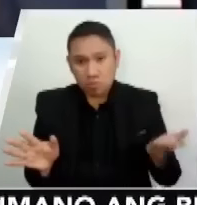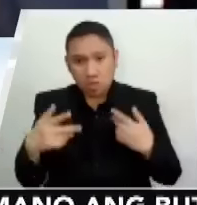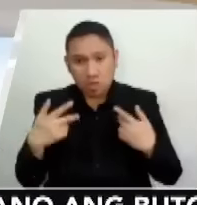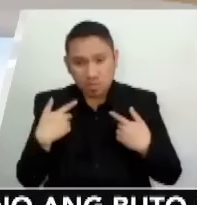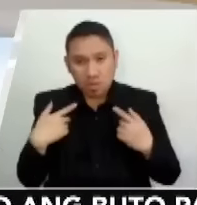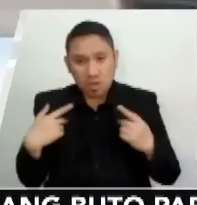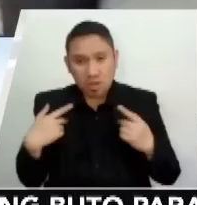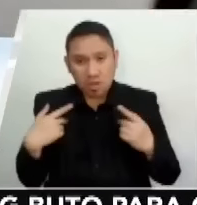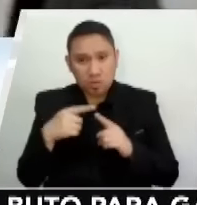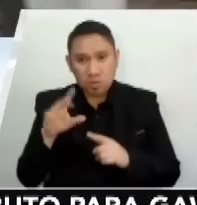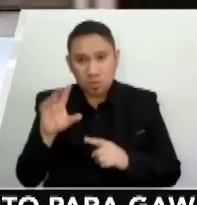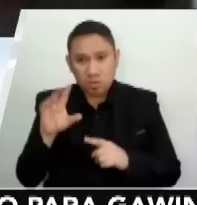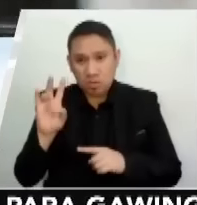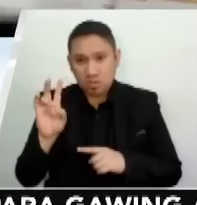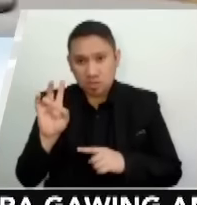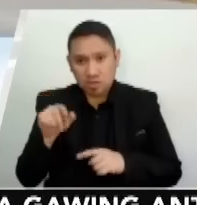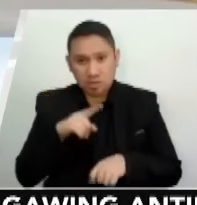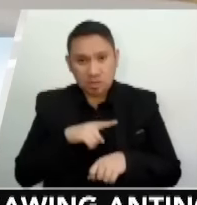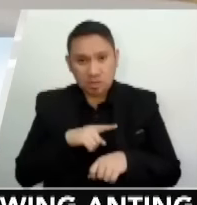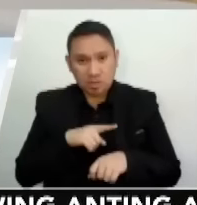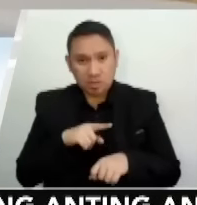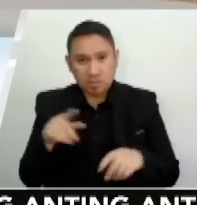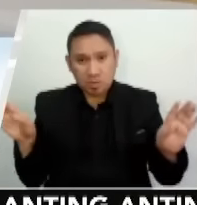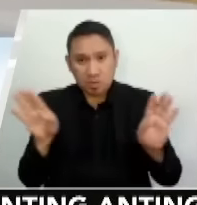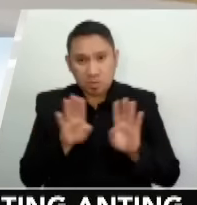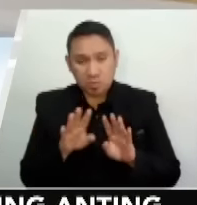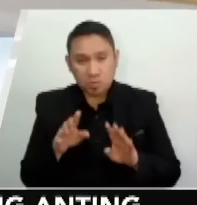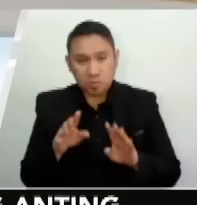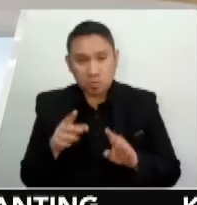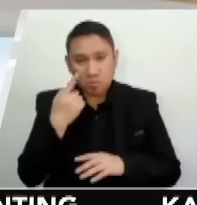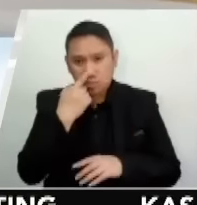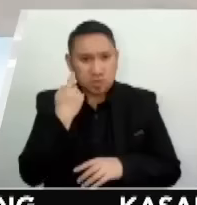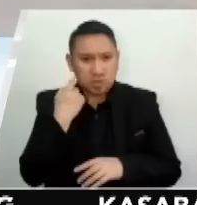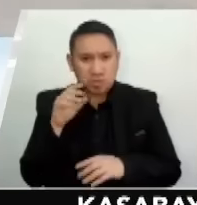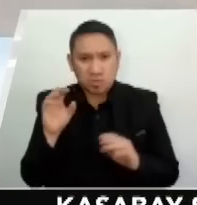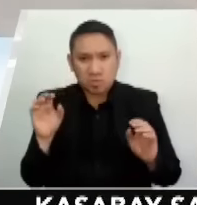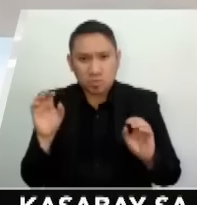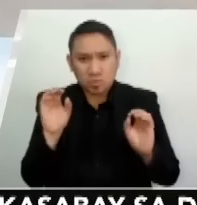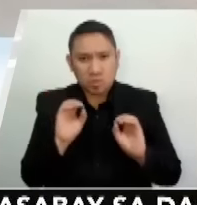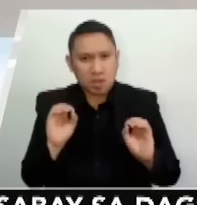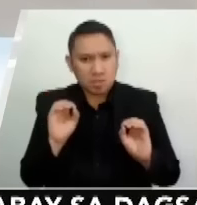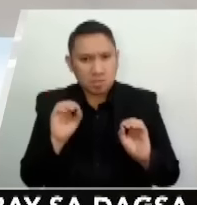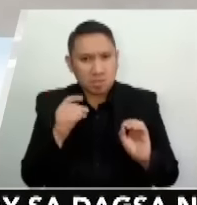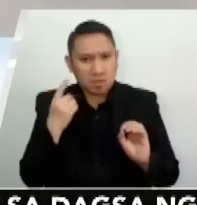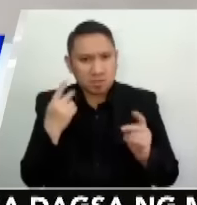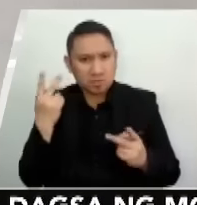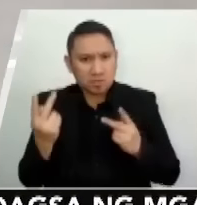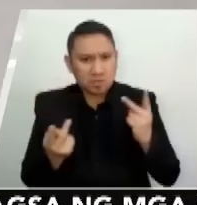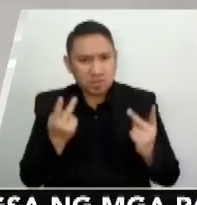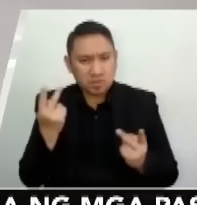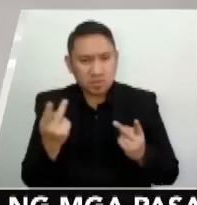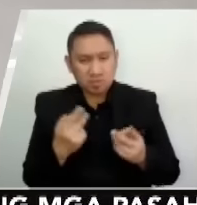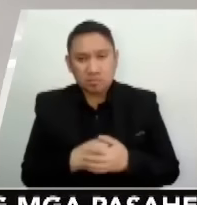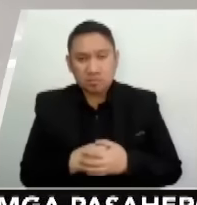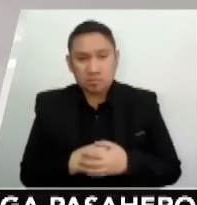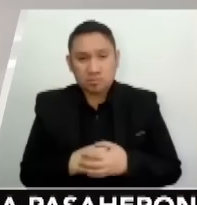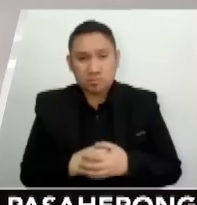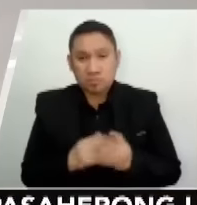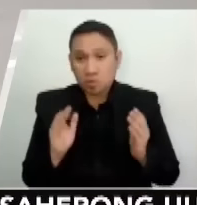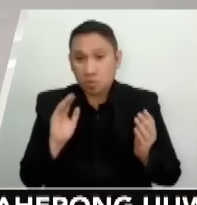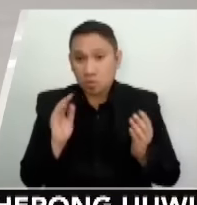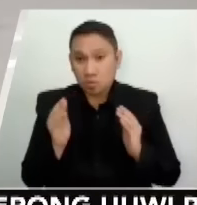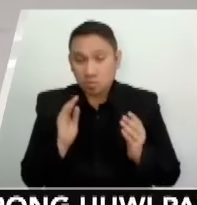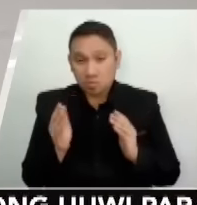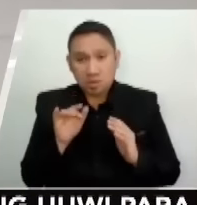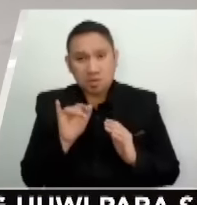closing time. Pero hanggang kanina, wala pang masyadong bumibisita. Mga kapuso, kumpara po sa parehong petsa